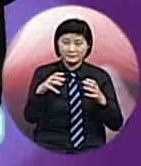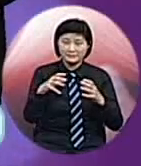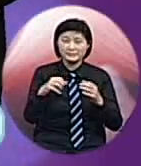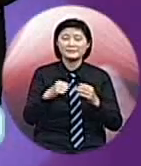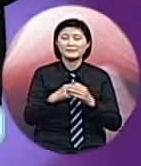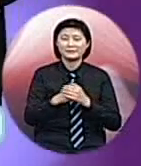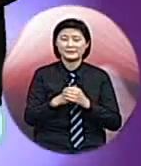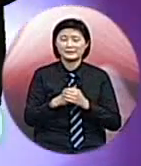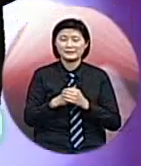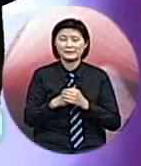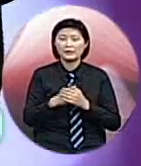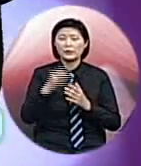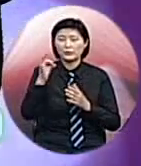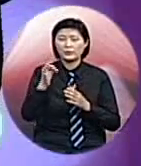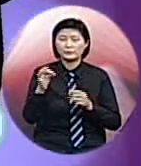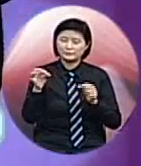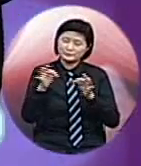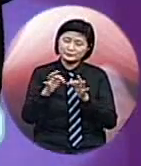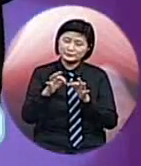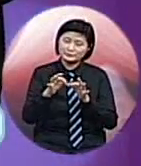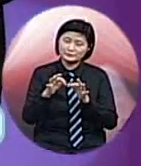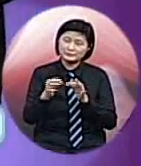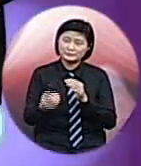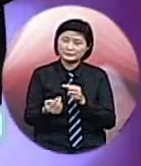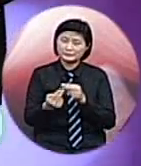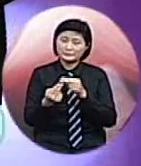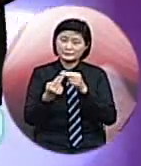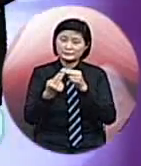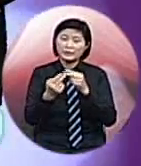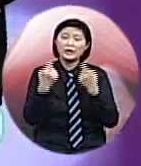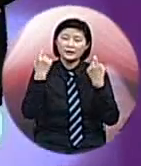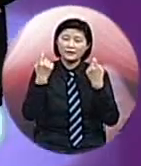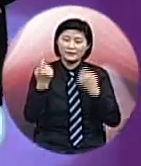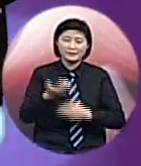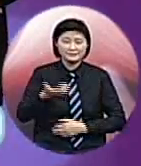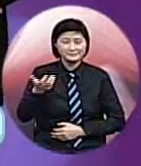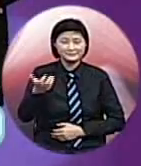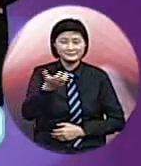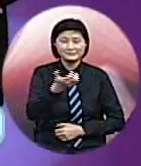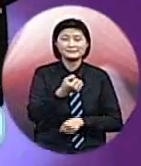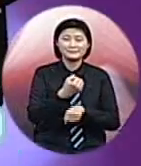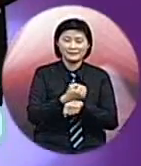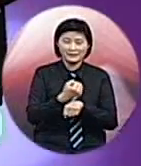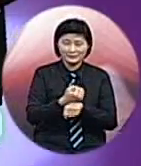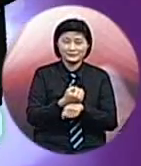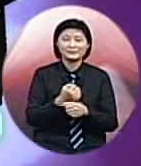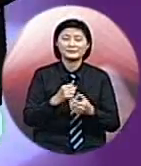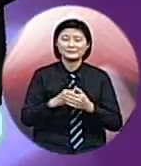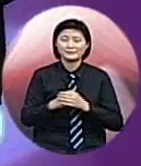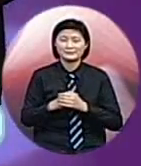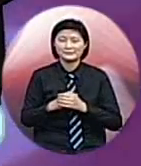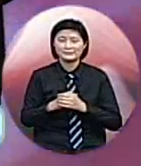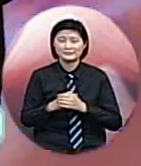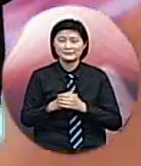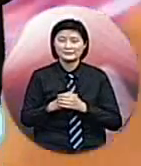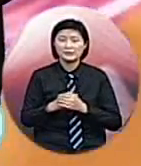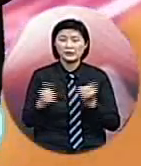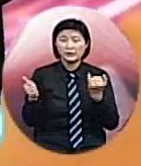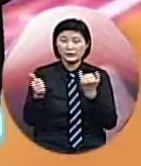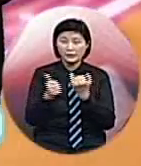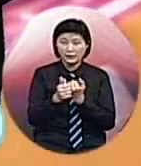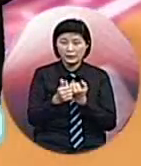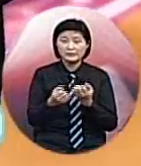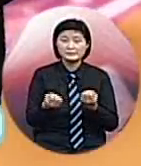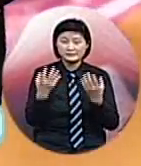예. 이제 돈을 조그마히 모아 가지고 놀러도 예. 가고 그걸로 좀 저 결혼식에